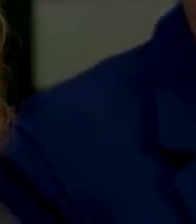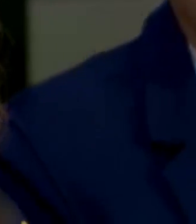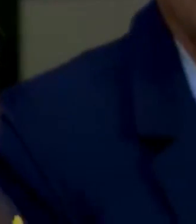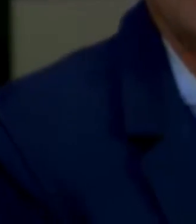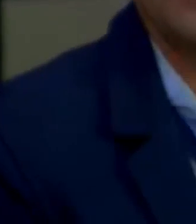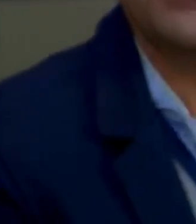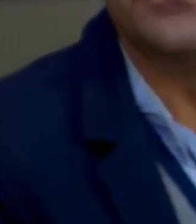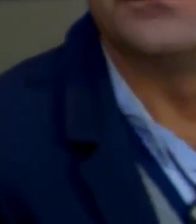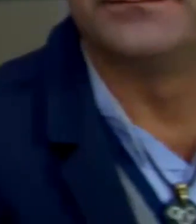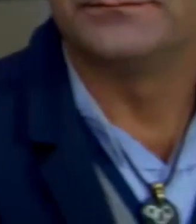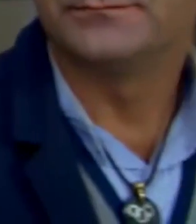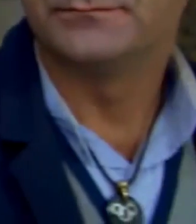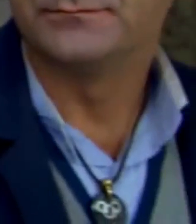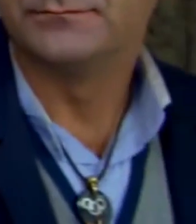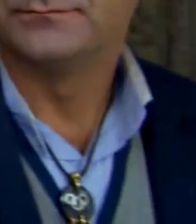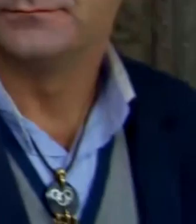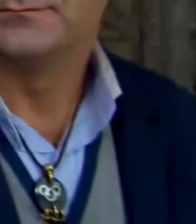Sarp rüyamın odasında.